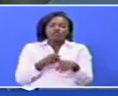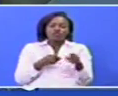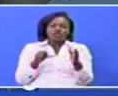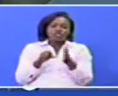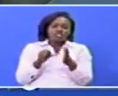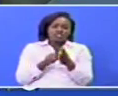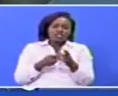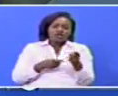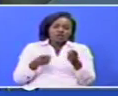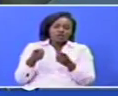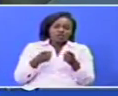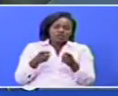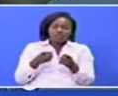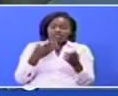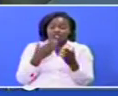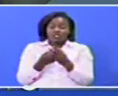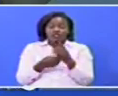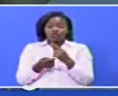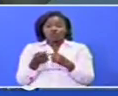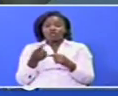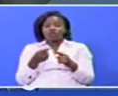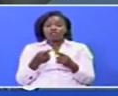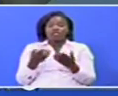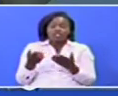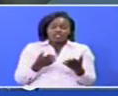kuweza kufika mchana wa leo kutupa mawili matatu